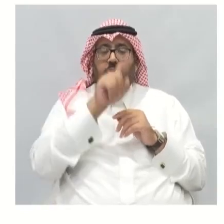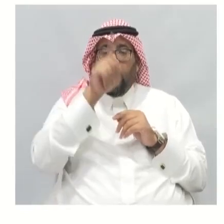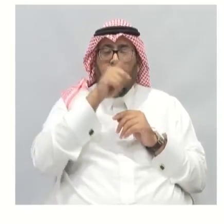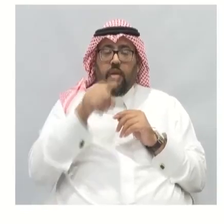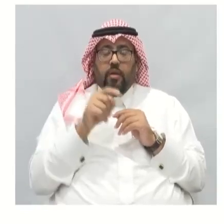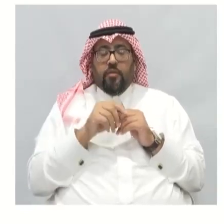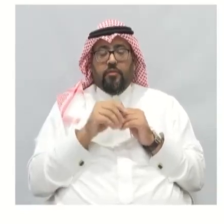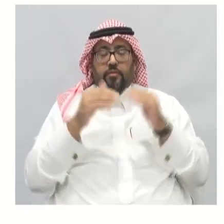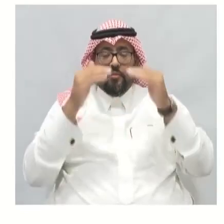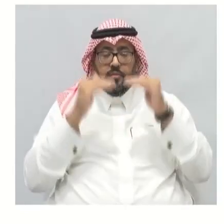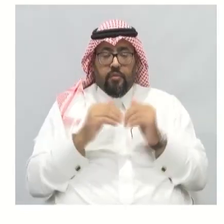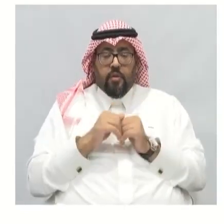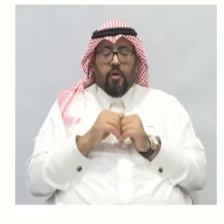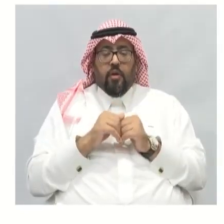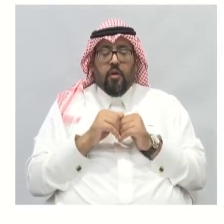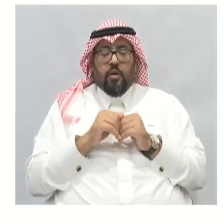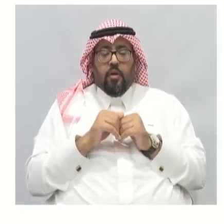الخاطئه فيما يلي